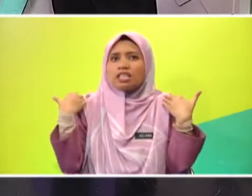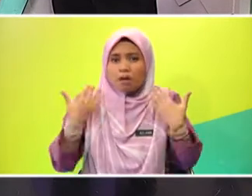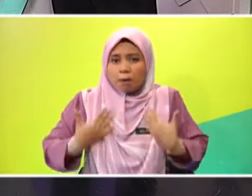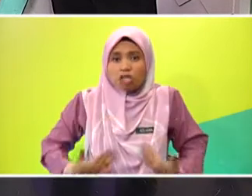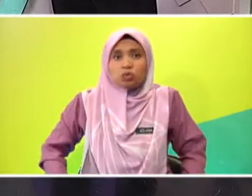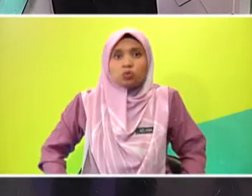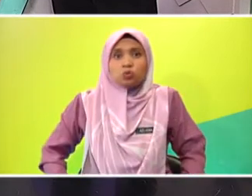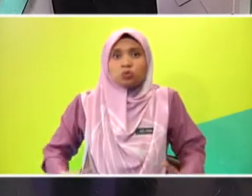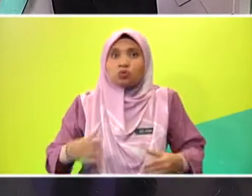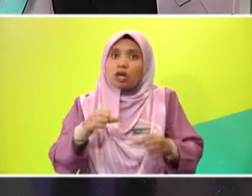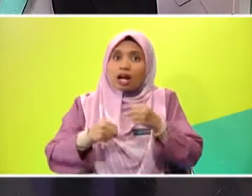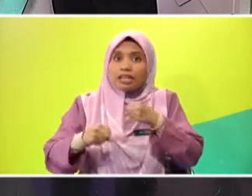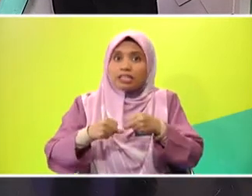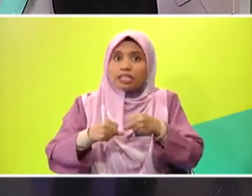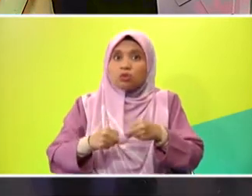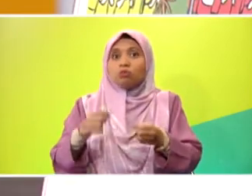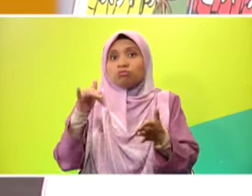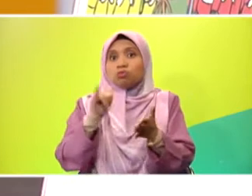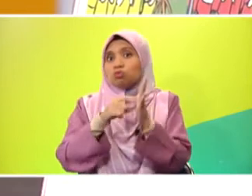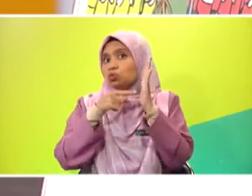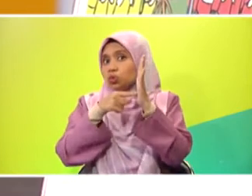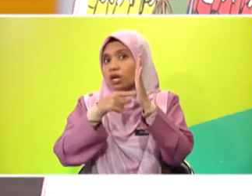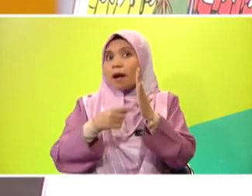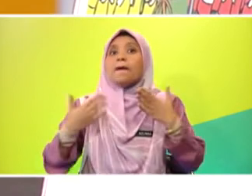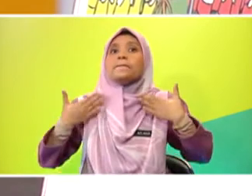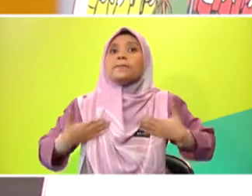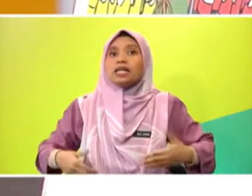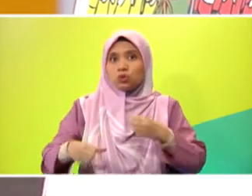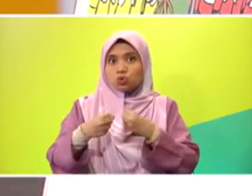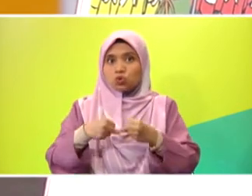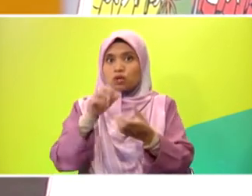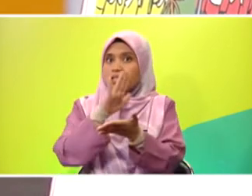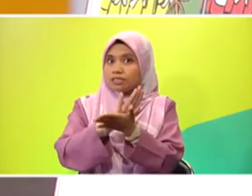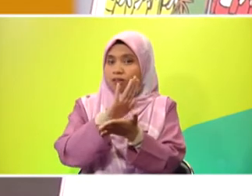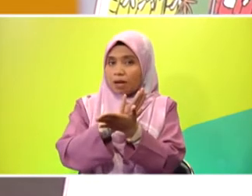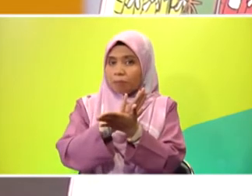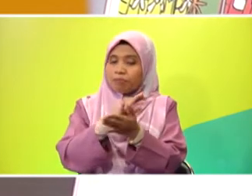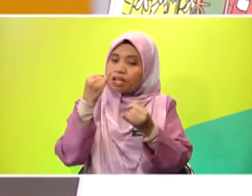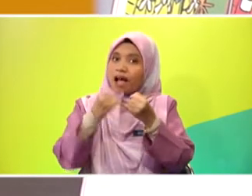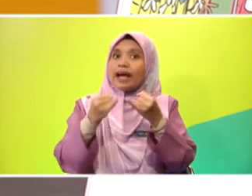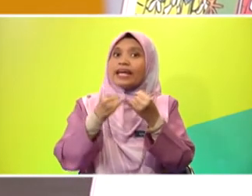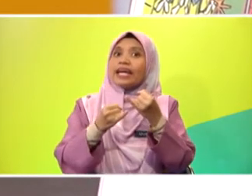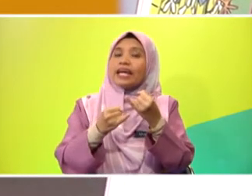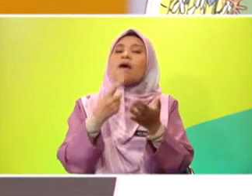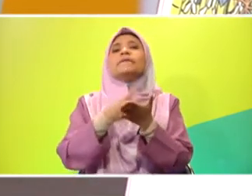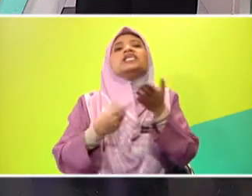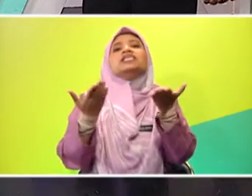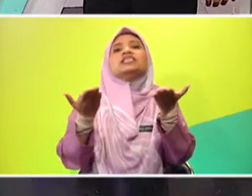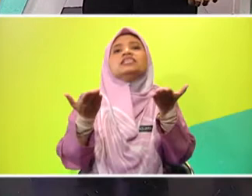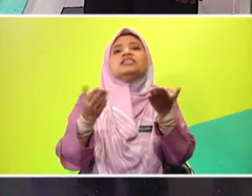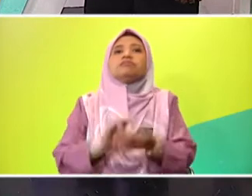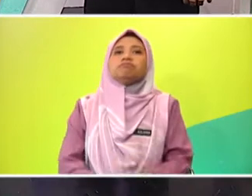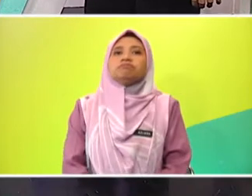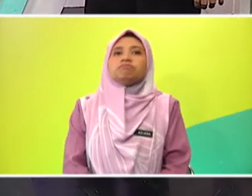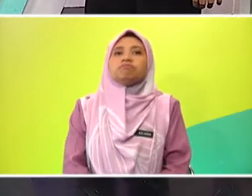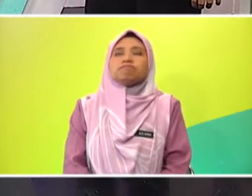Cikgu pasti baju suvesco lah iyo betul sekali keren dan yang terakhir mustika 5 tak dapat tahu apa gambar itu